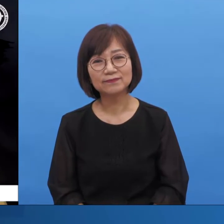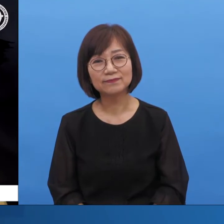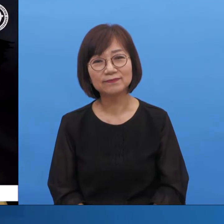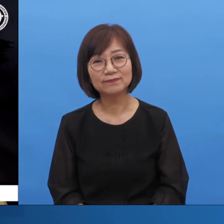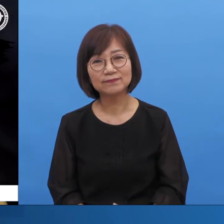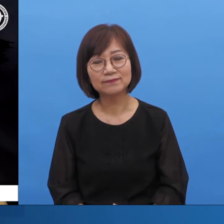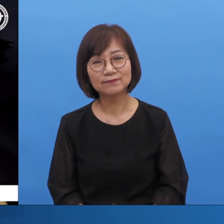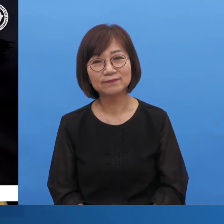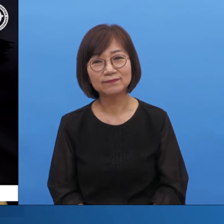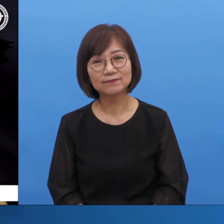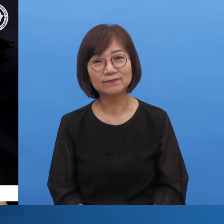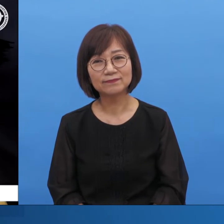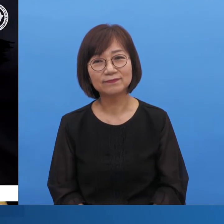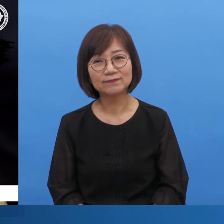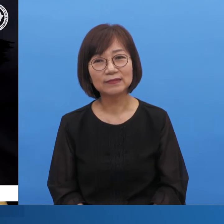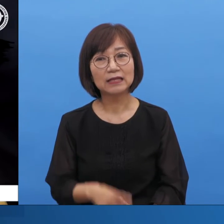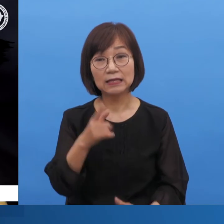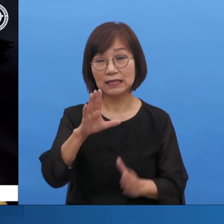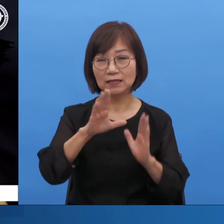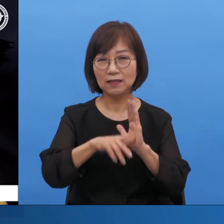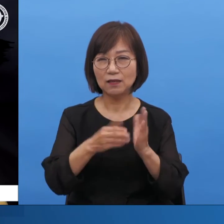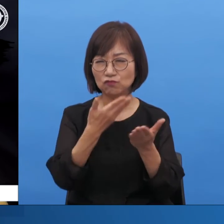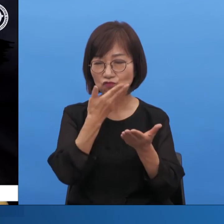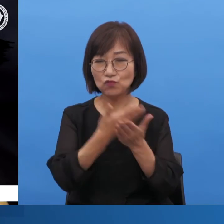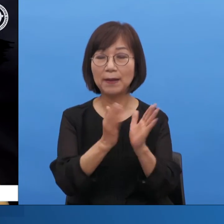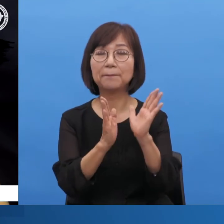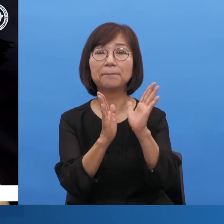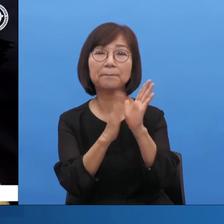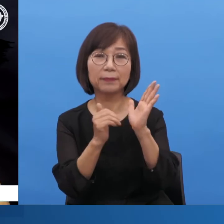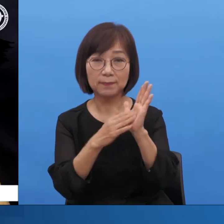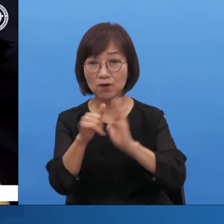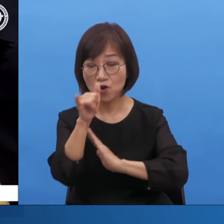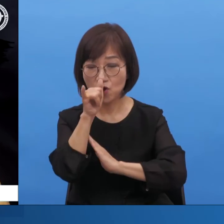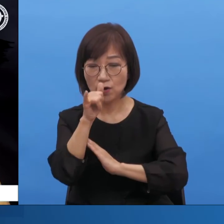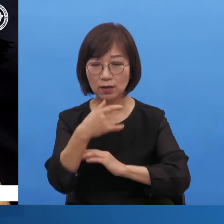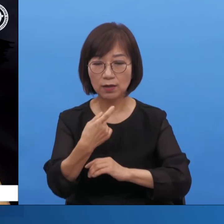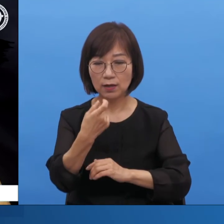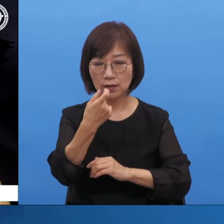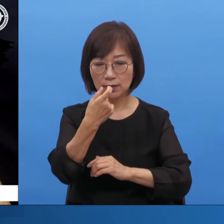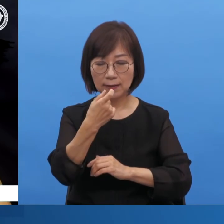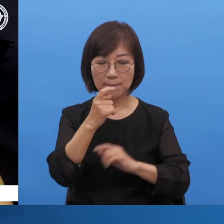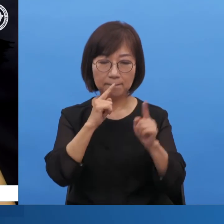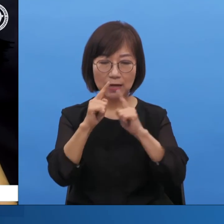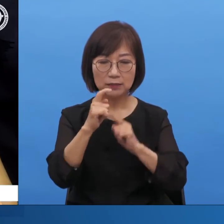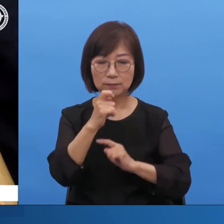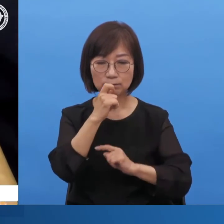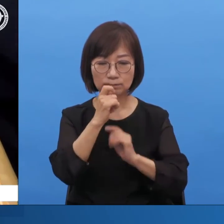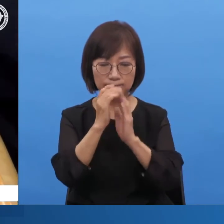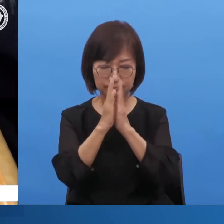자, 여기서 굉장한 비밀이 나오죠. 묵상의 힘입니다.